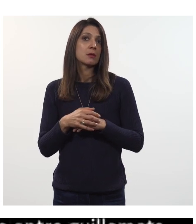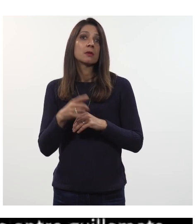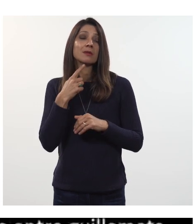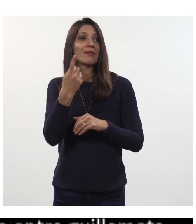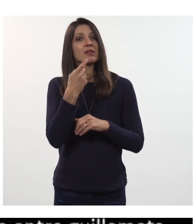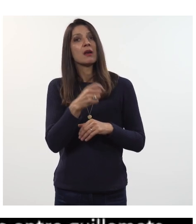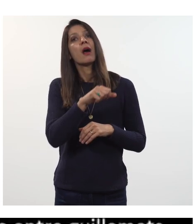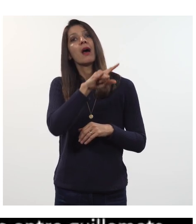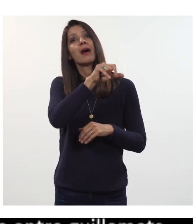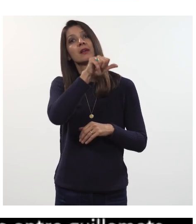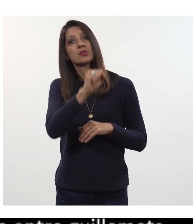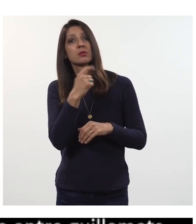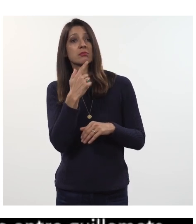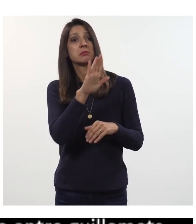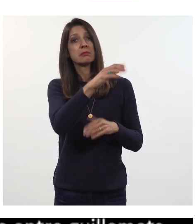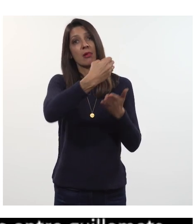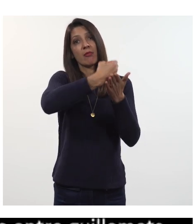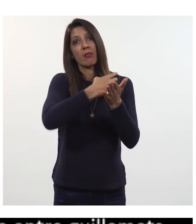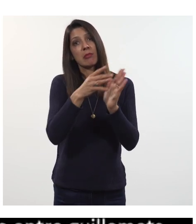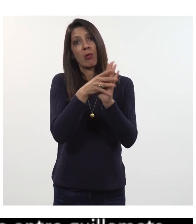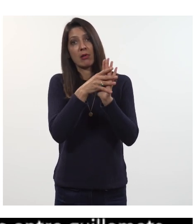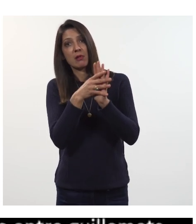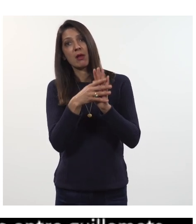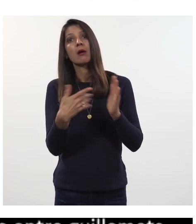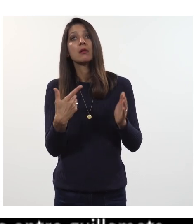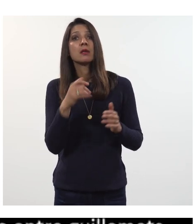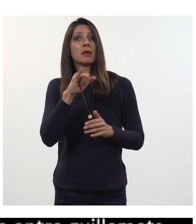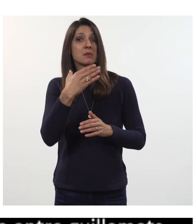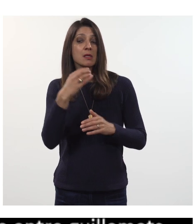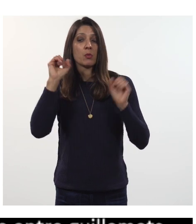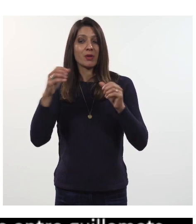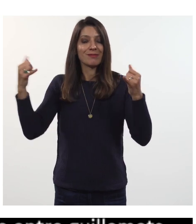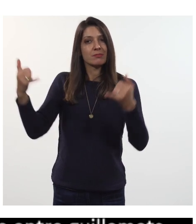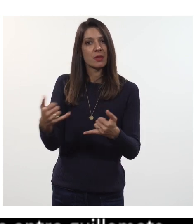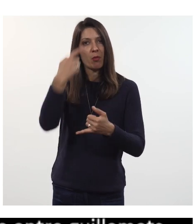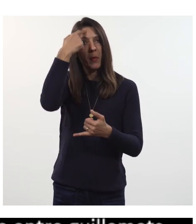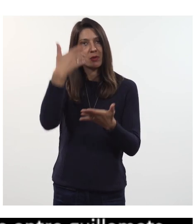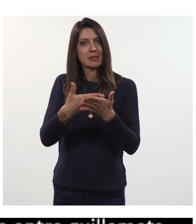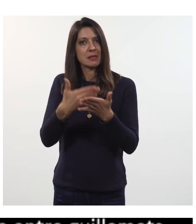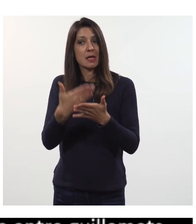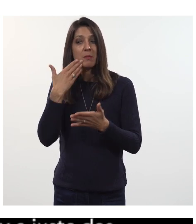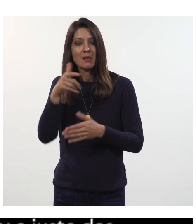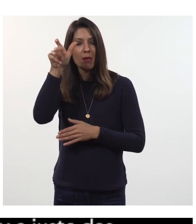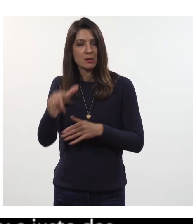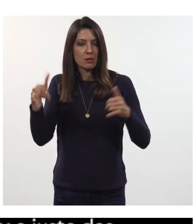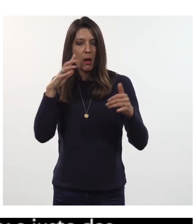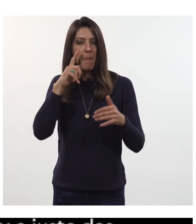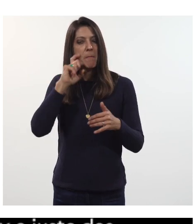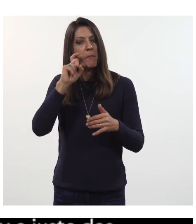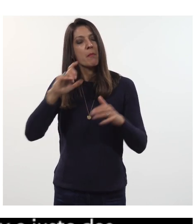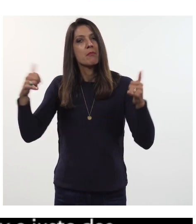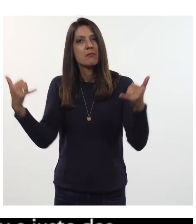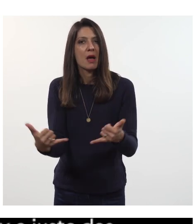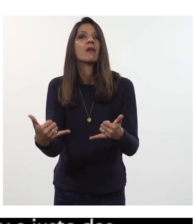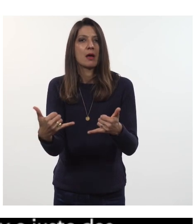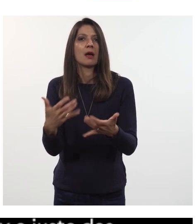hein, 2019 et 2021. Donc, avec des critères de perte de poids, d'IMC. Gardez vraiment ça en tête. La partie réduction de la masse, sarcopénie, ça, c'est vraiment